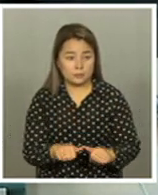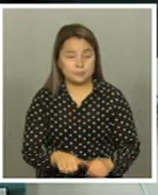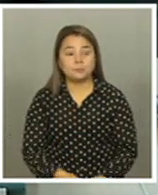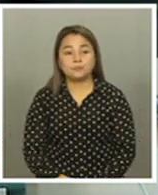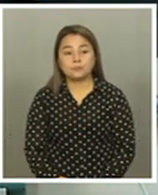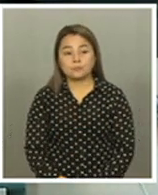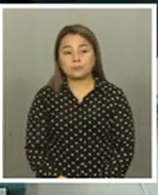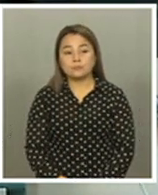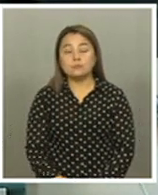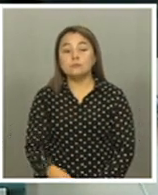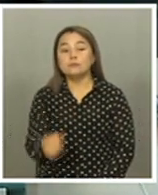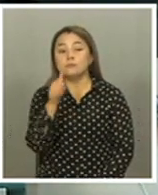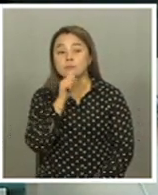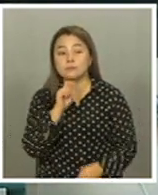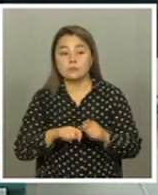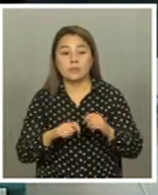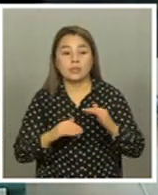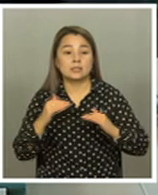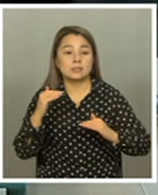Теңестіріп көрейік.